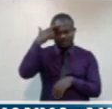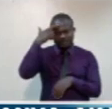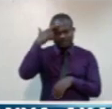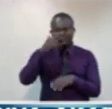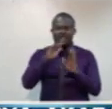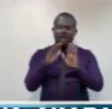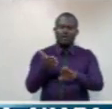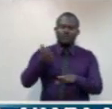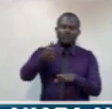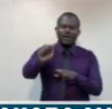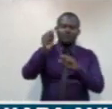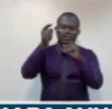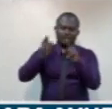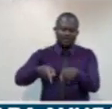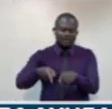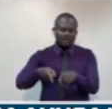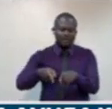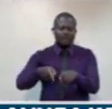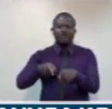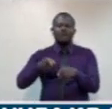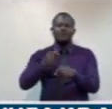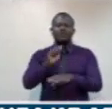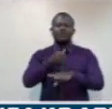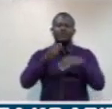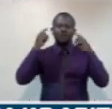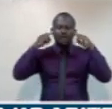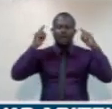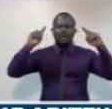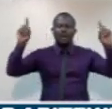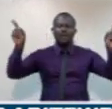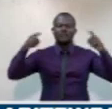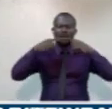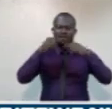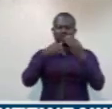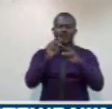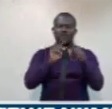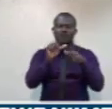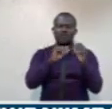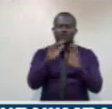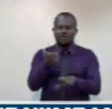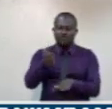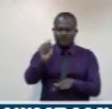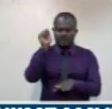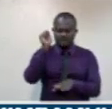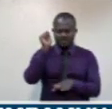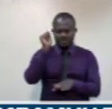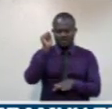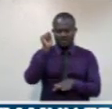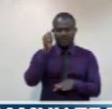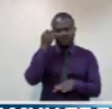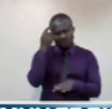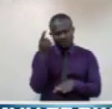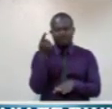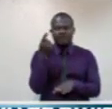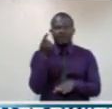abapfu banyu kirageze ngo mushyireho amaradiyo avuga ibijyanye n'abapfu banyu abapfu banyu rero murabyumva